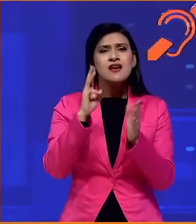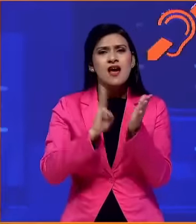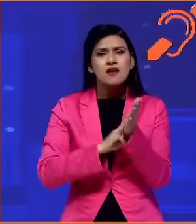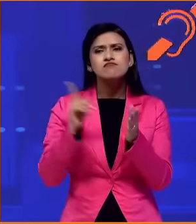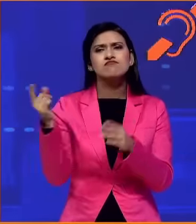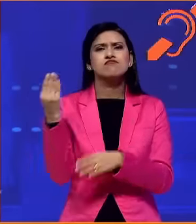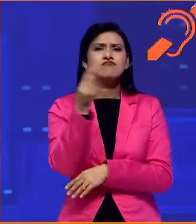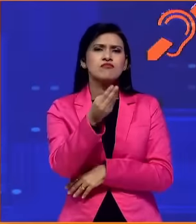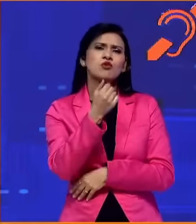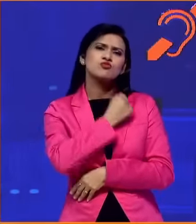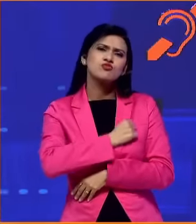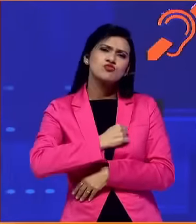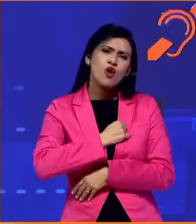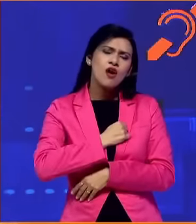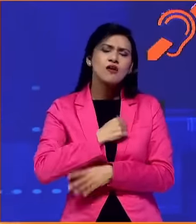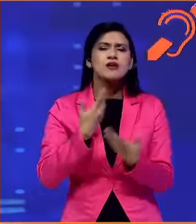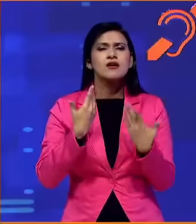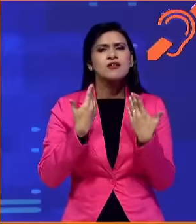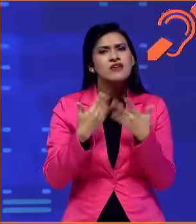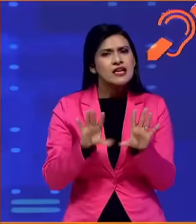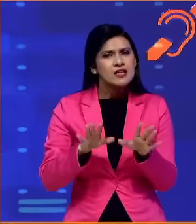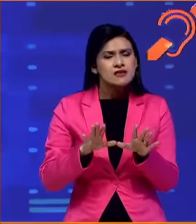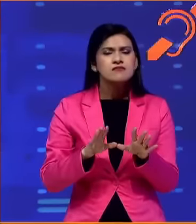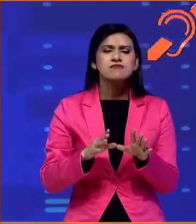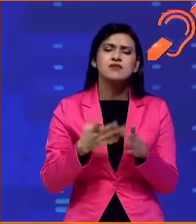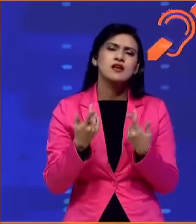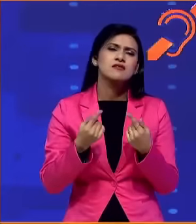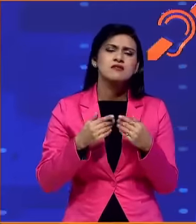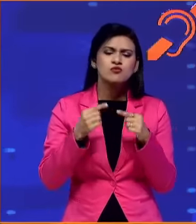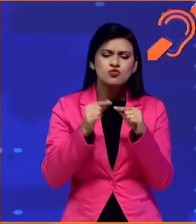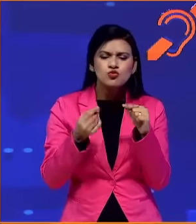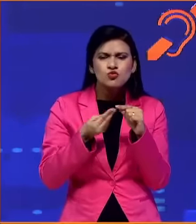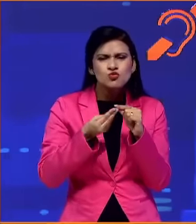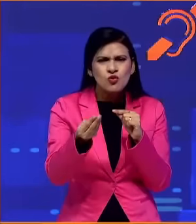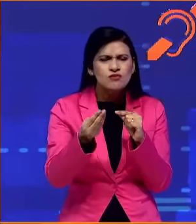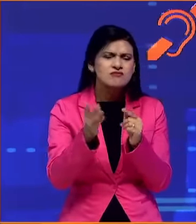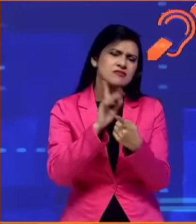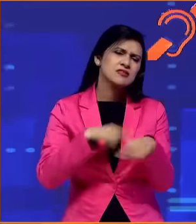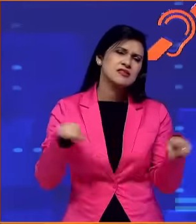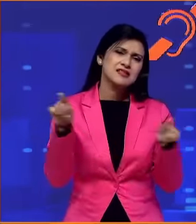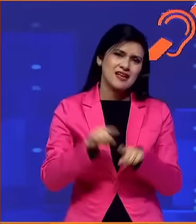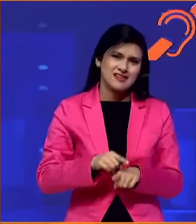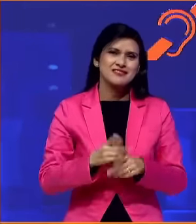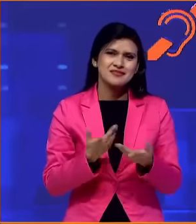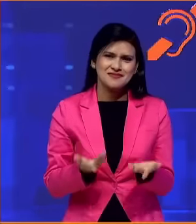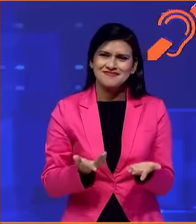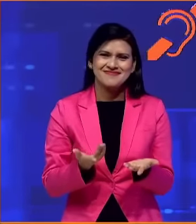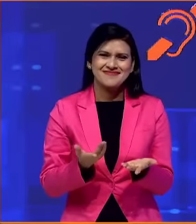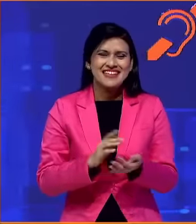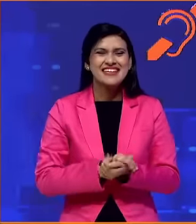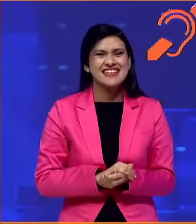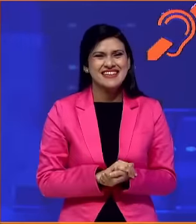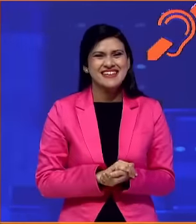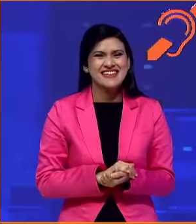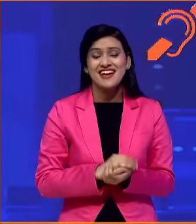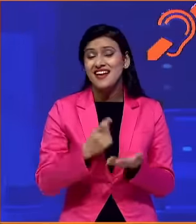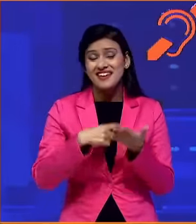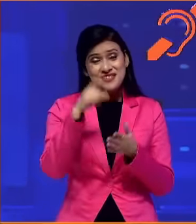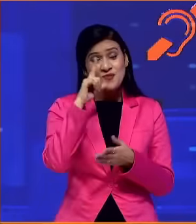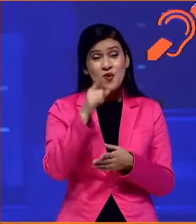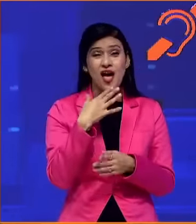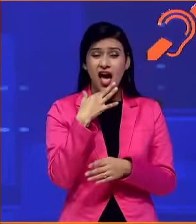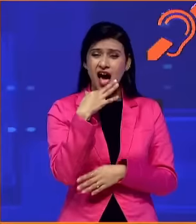करदियागया।फिरहमआगेबढ़गए। फिरचुनावआगए। इसेखोदनेकाकोईफायदानहींहै। येवोबातेंहैंजिनकाआपनेकभीसीधाजवाबनहींदिया।